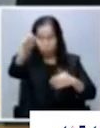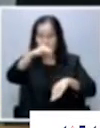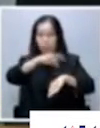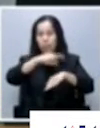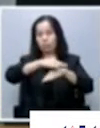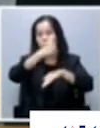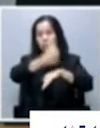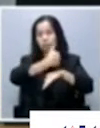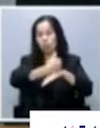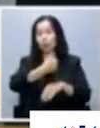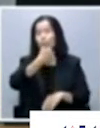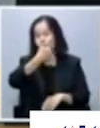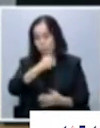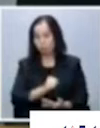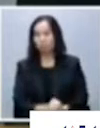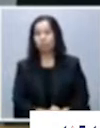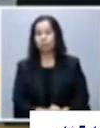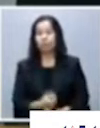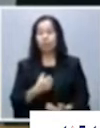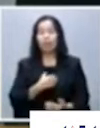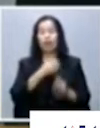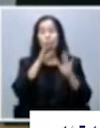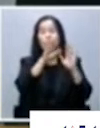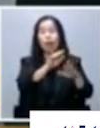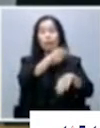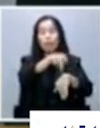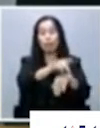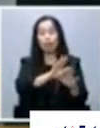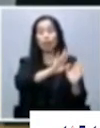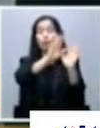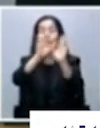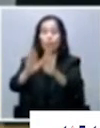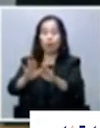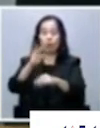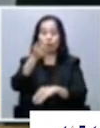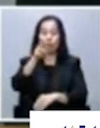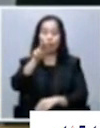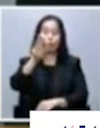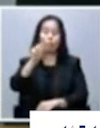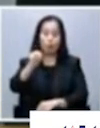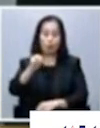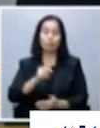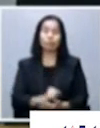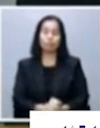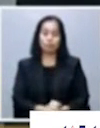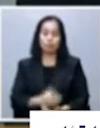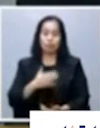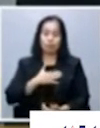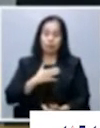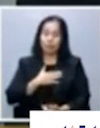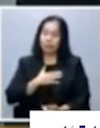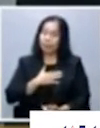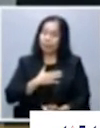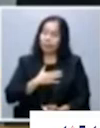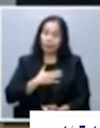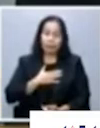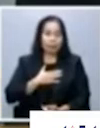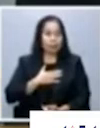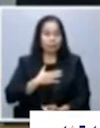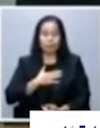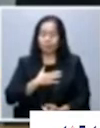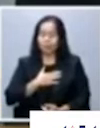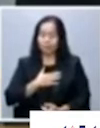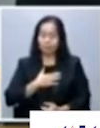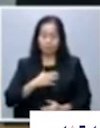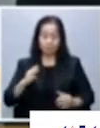จะฝากผ่านท่านประธานไปยังท่านคณะรัฐมนตรีแล้วก็เพื่อนสมาชิกทุกท่านผมเองไม่สามารถเห็นชอบกับงบประม